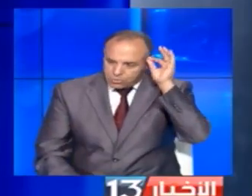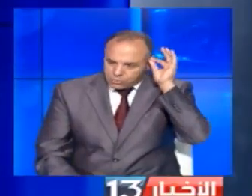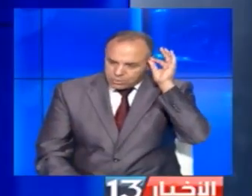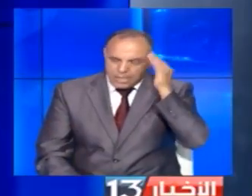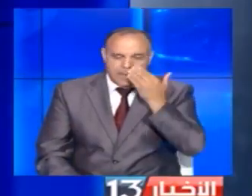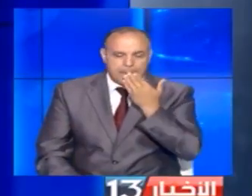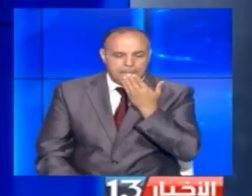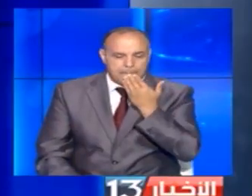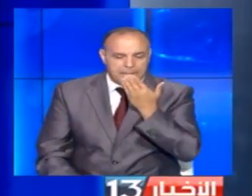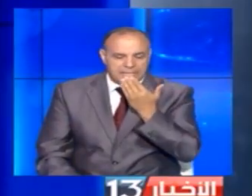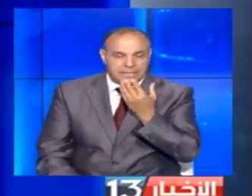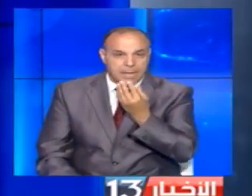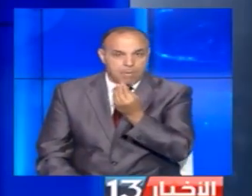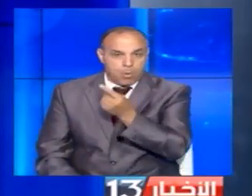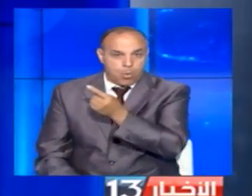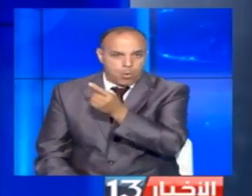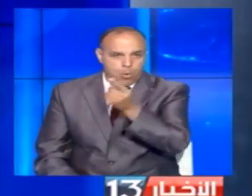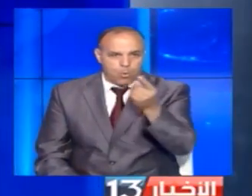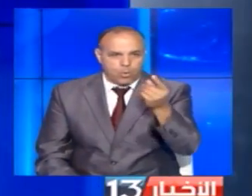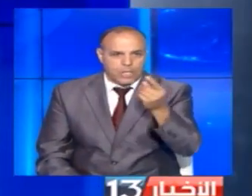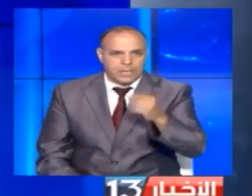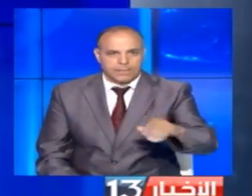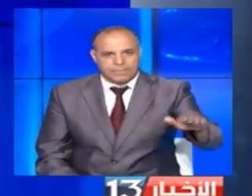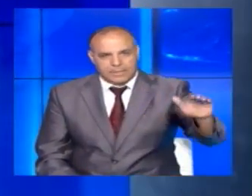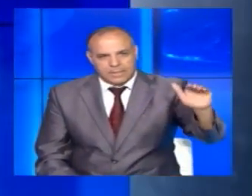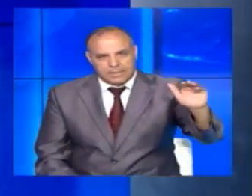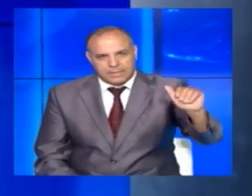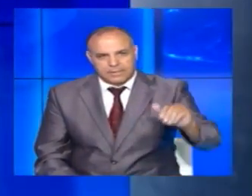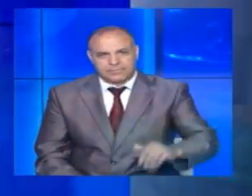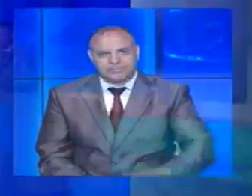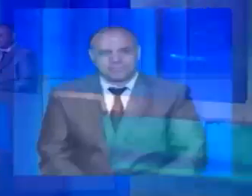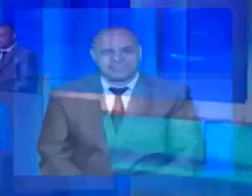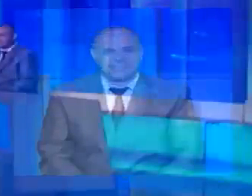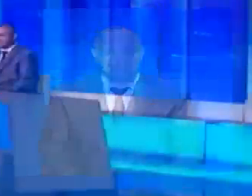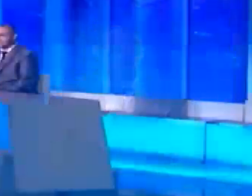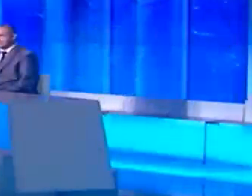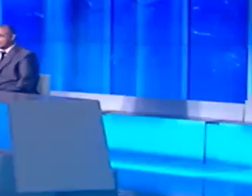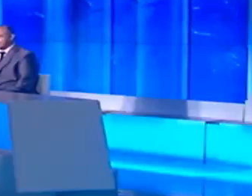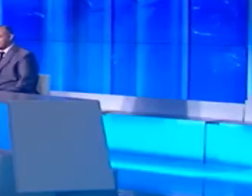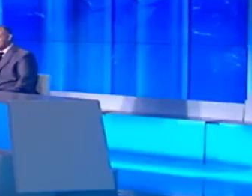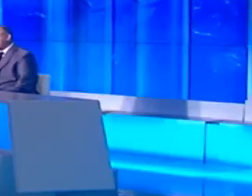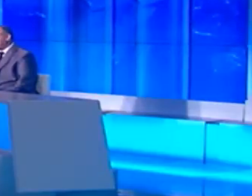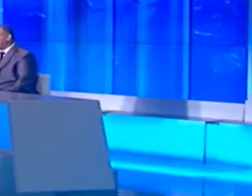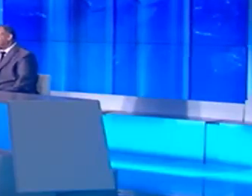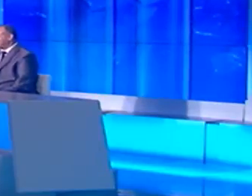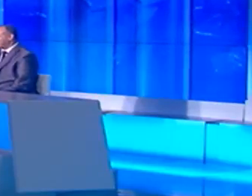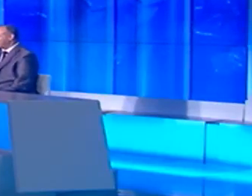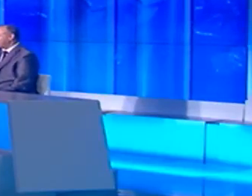التلفزة التونسية. تحية طيبة مشاهدينا الكرام، وإلى اللقاء.